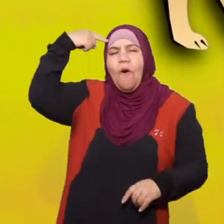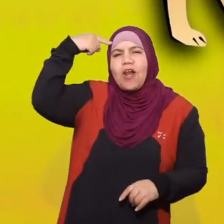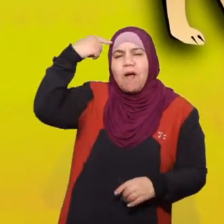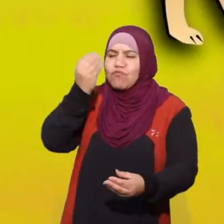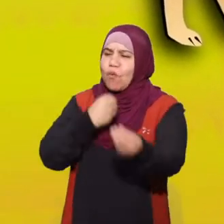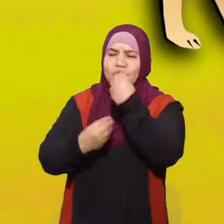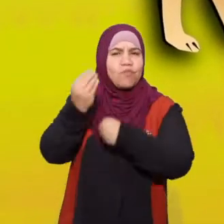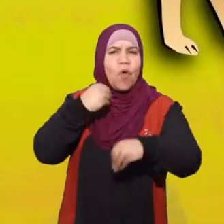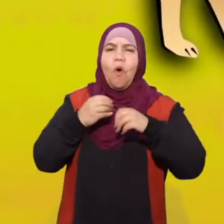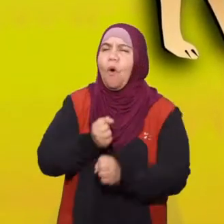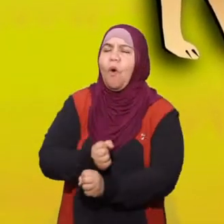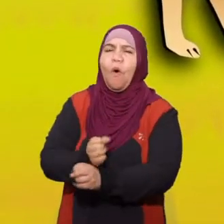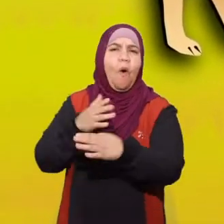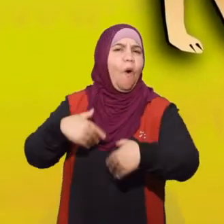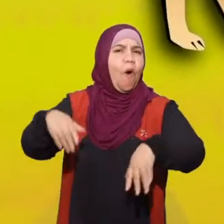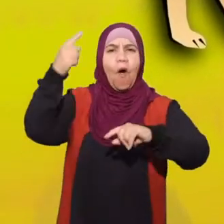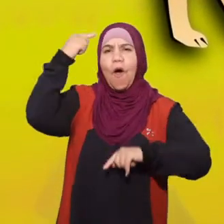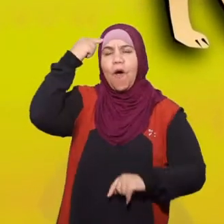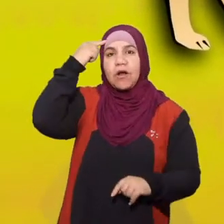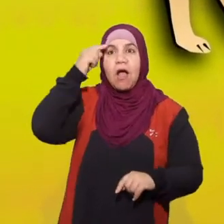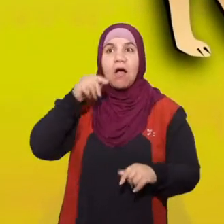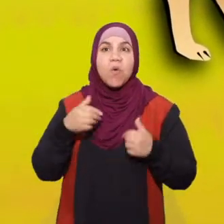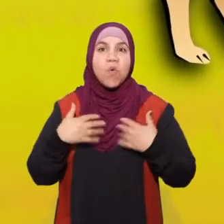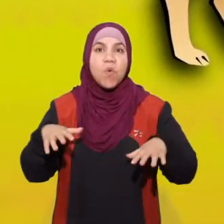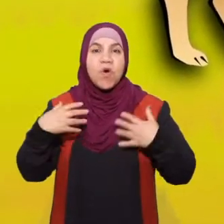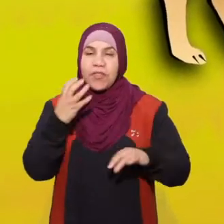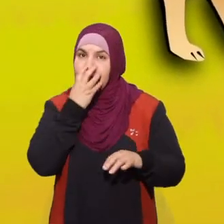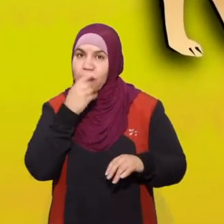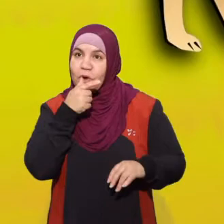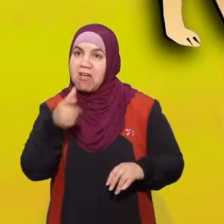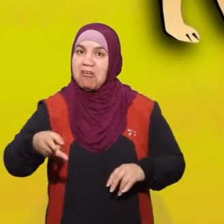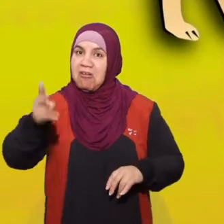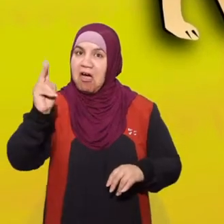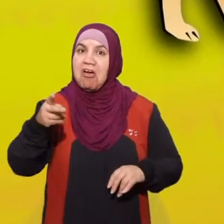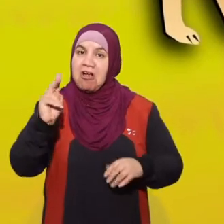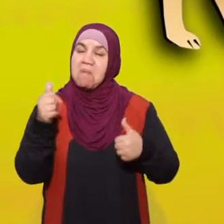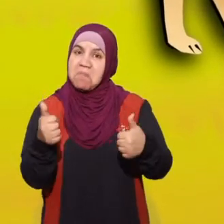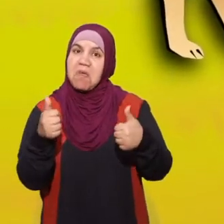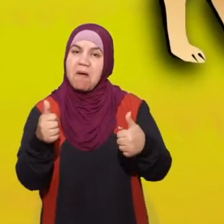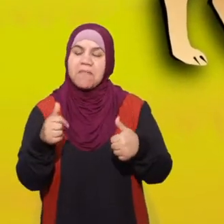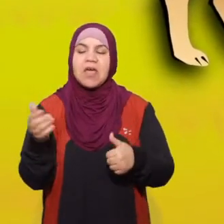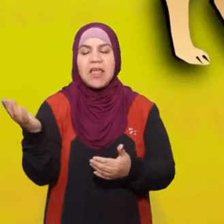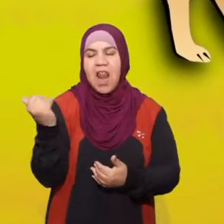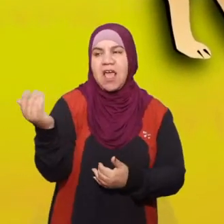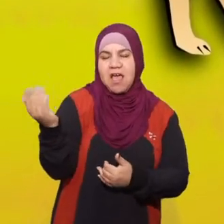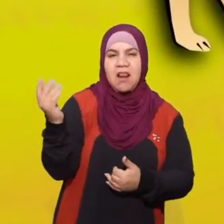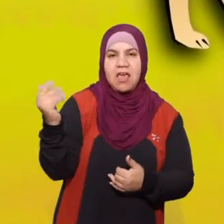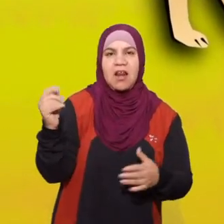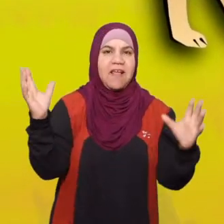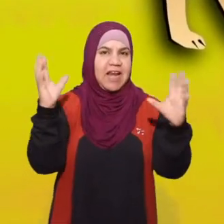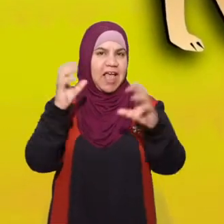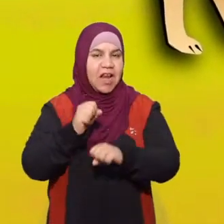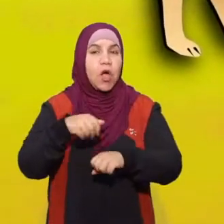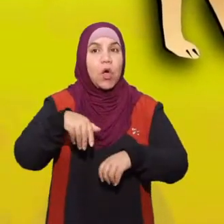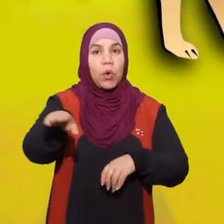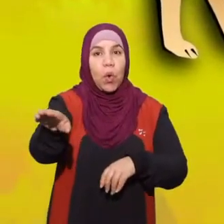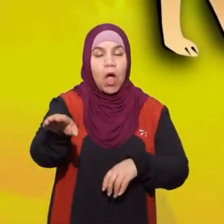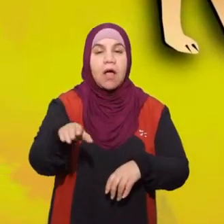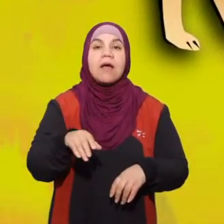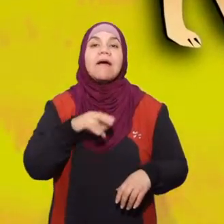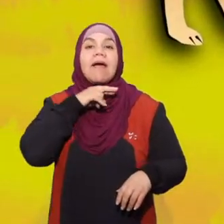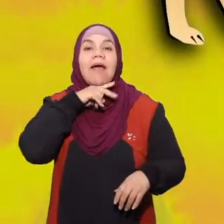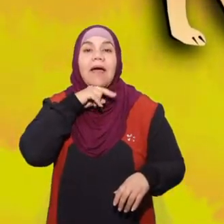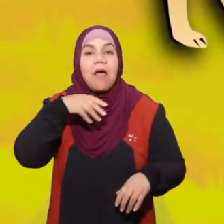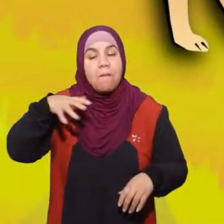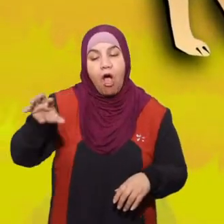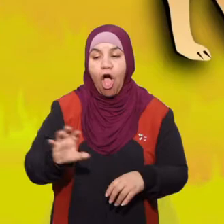أريد. هذا رائع جدا. إذن هيا هيا، لقد حل المساء، اذهب وأدخل الأغنام إلى